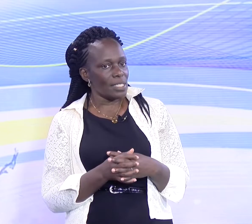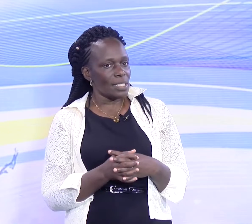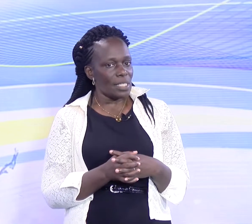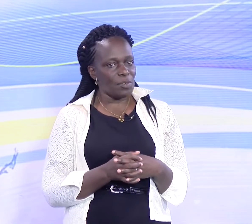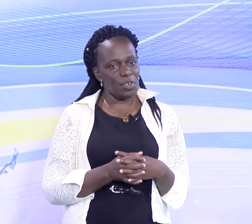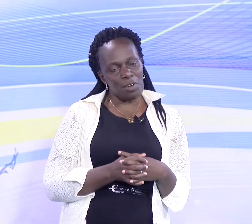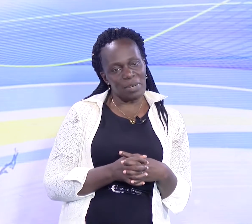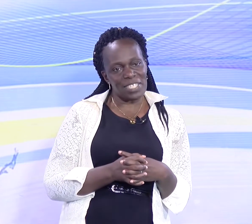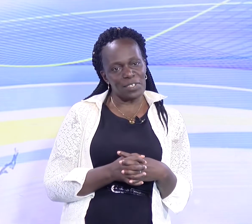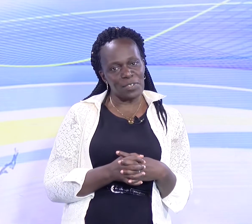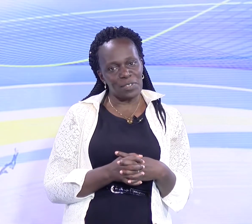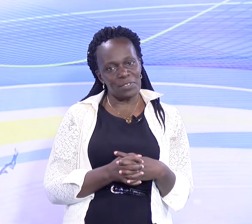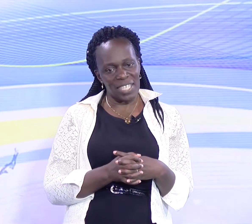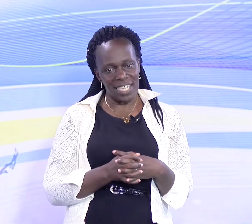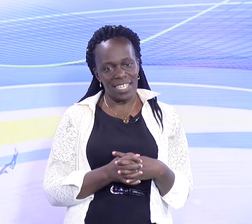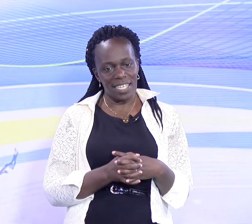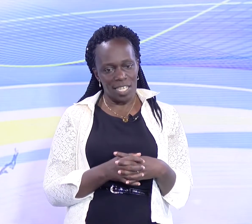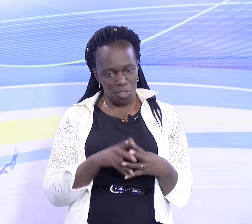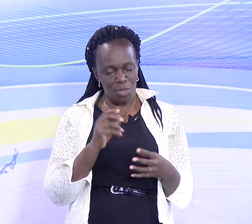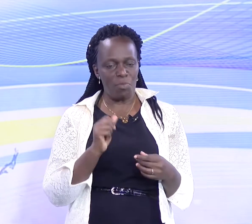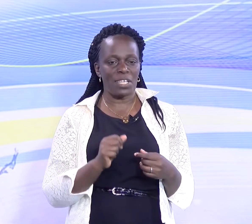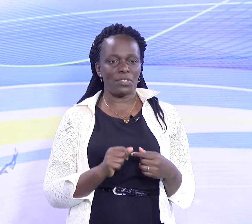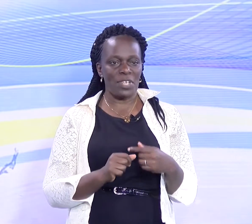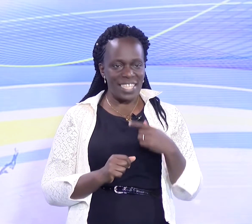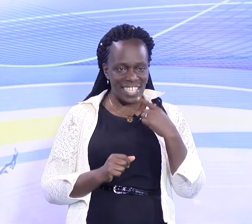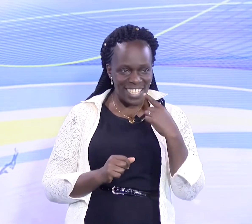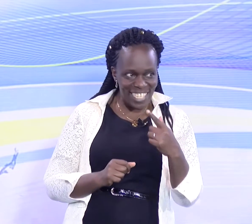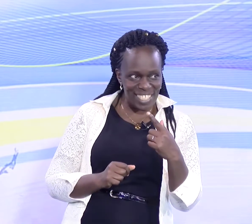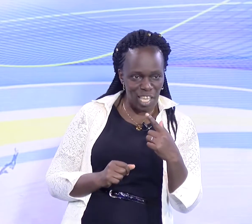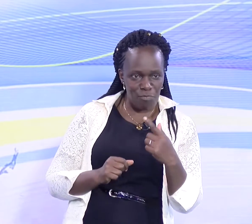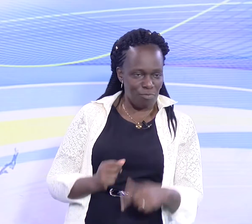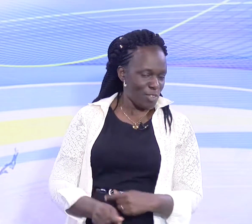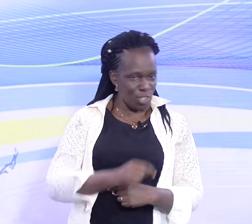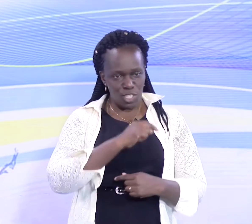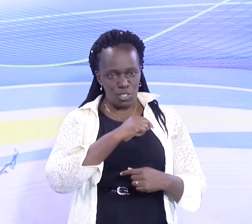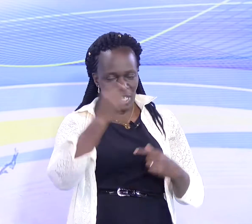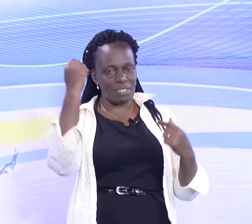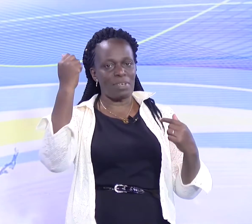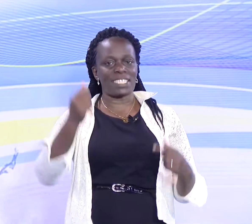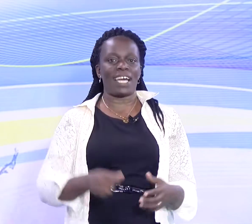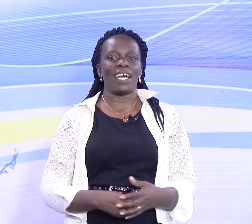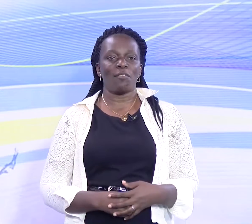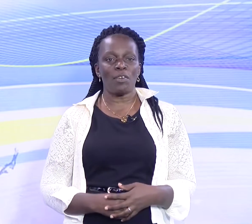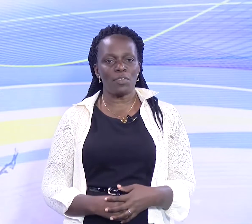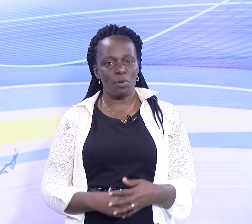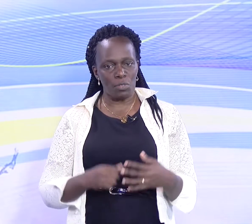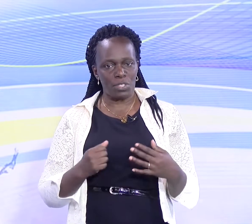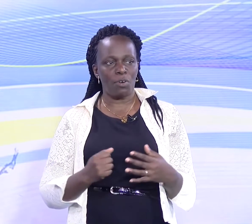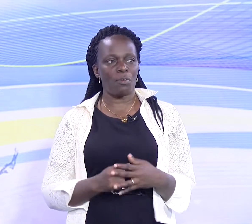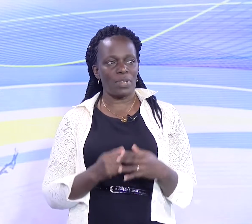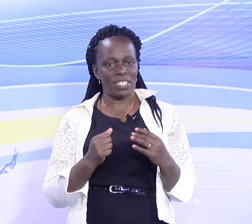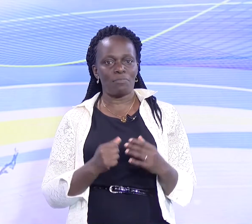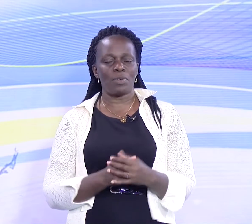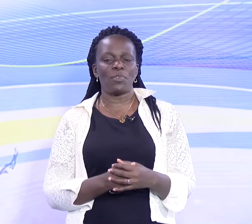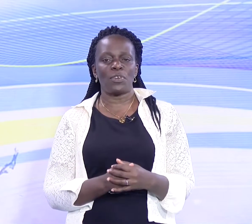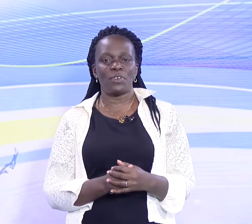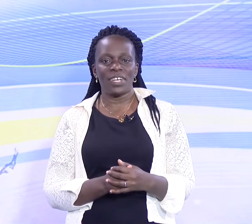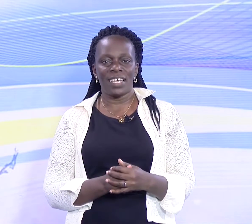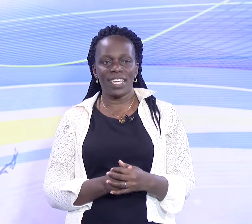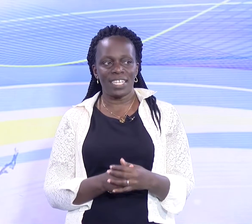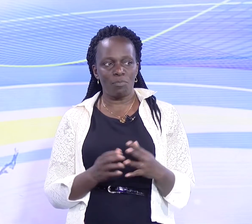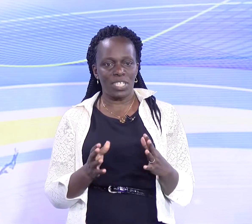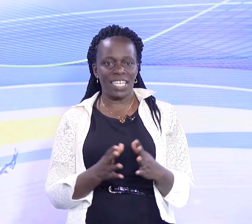kama uliogopa kidogo, hiyo ni mwanzo. The next time you will do it better. Kwa hivyo usiogope, jipe